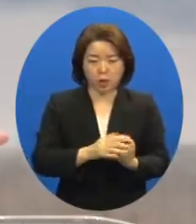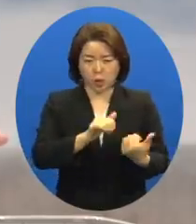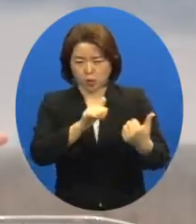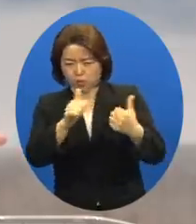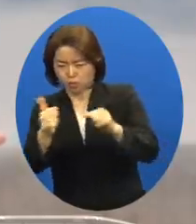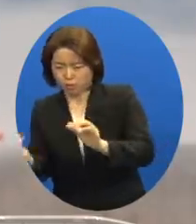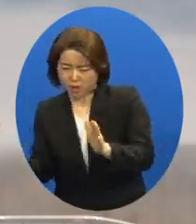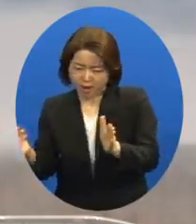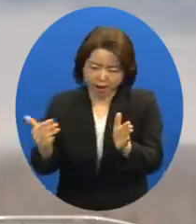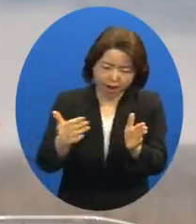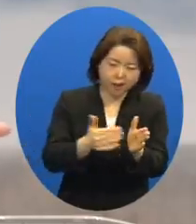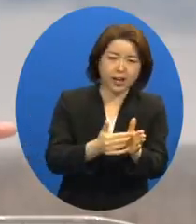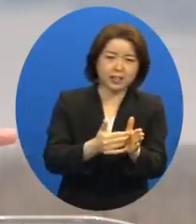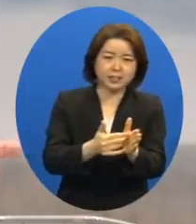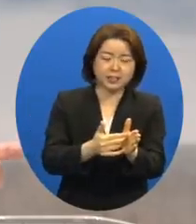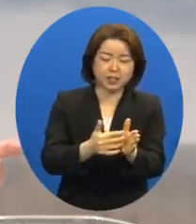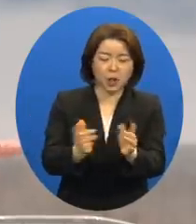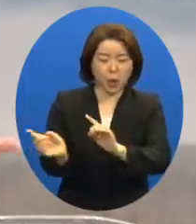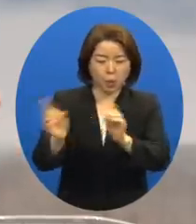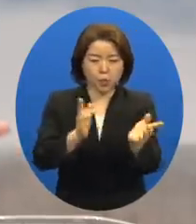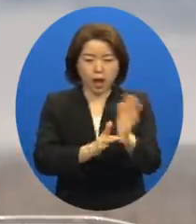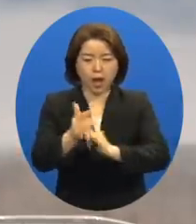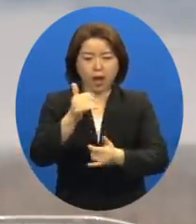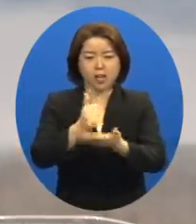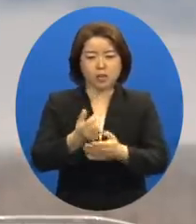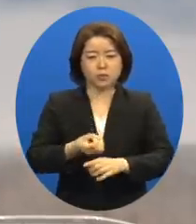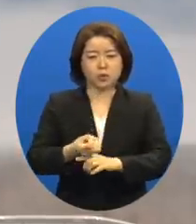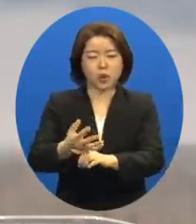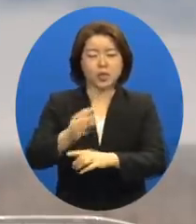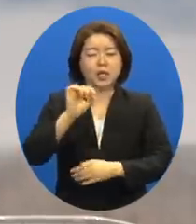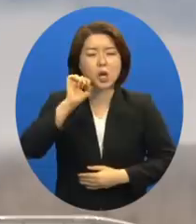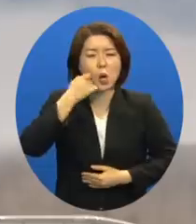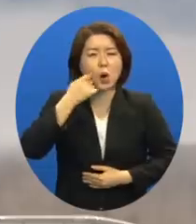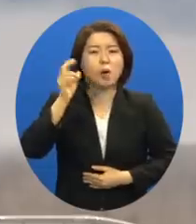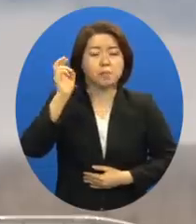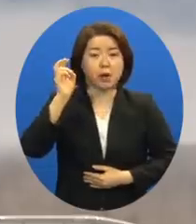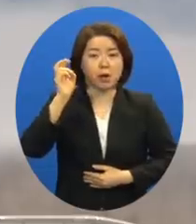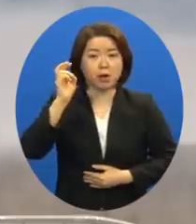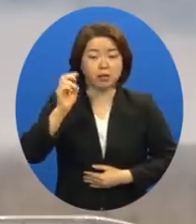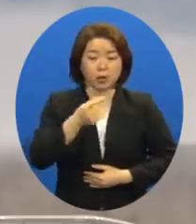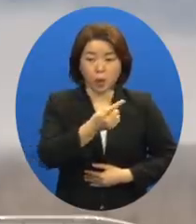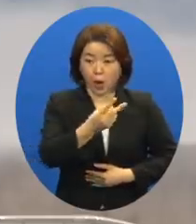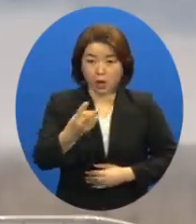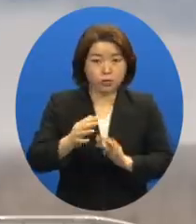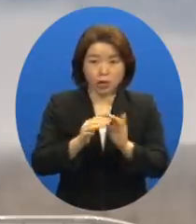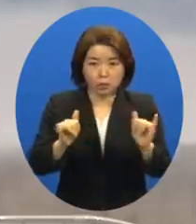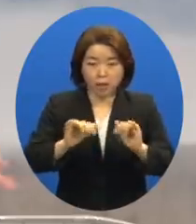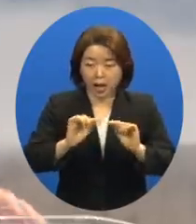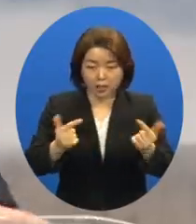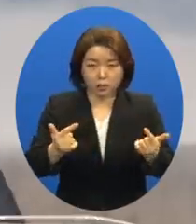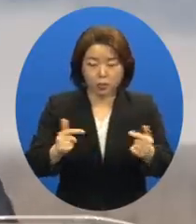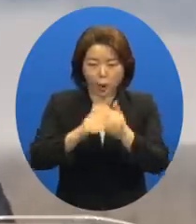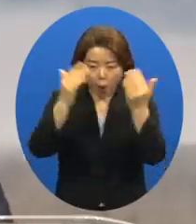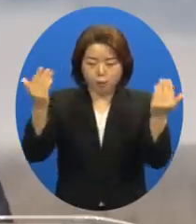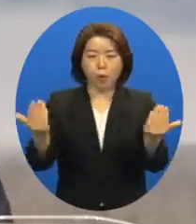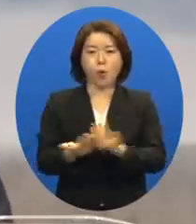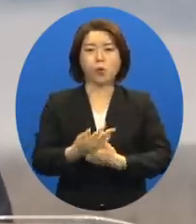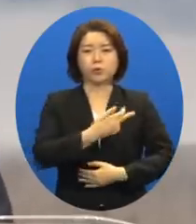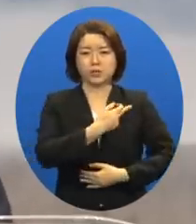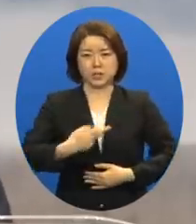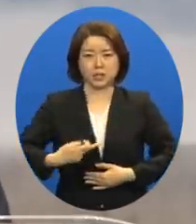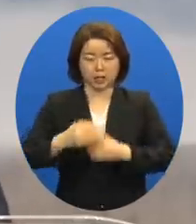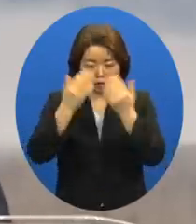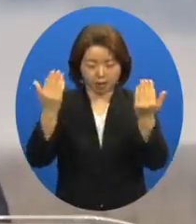죽으면서까지 부활하신 예수님을 전할 수는 없었을 겁니다. 그것도 한두 사람이 아니고 모든 제자들이